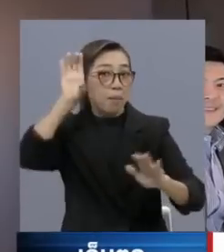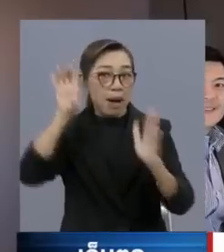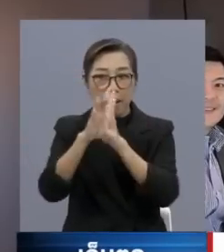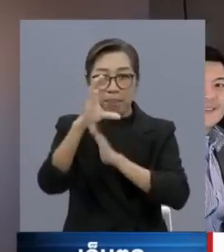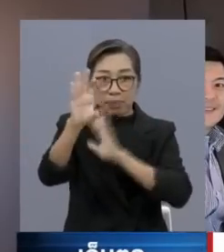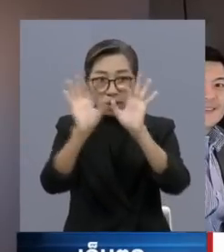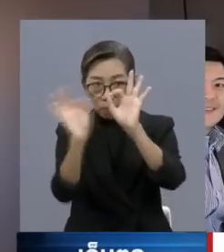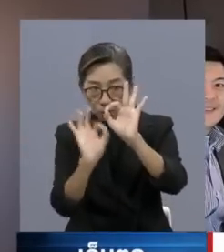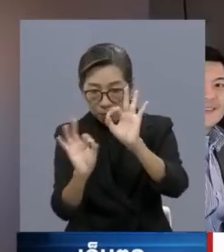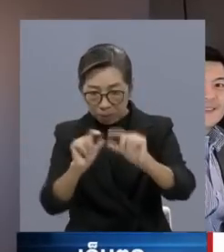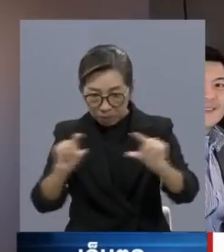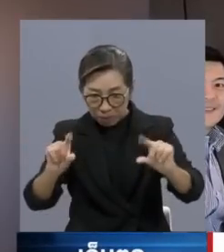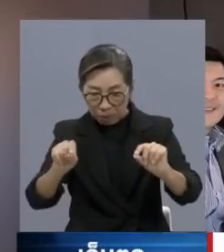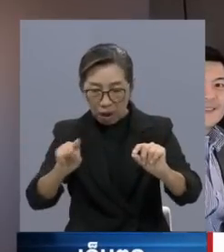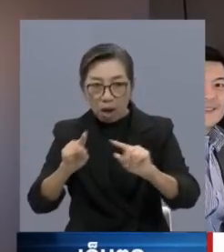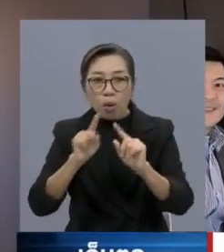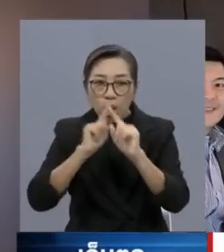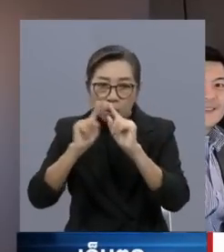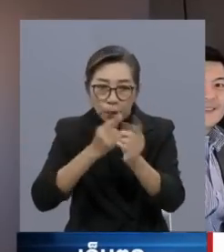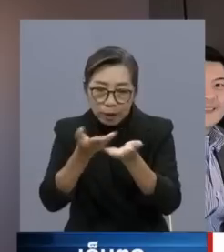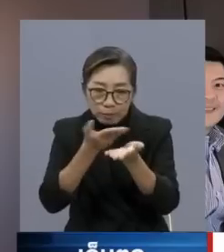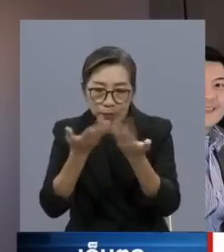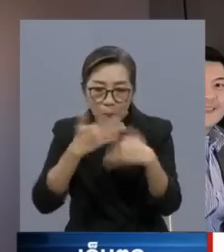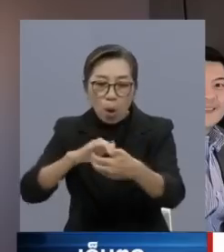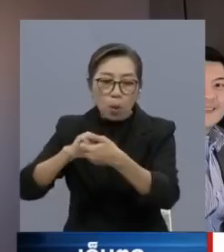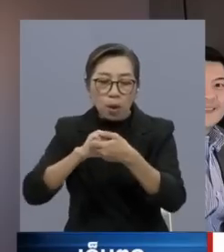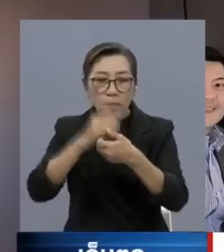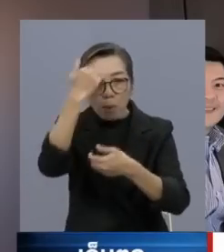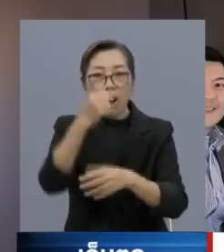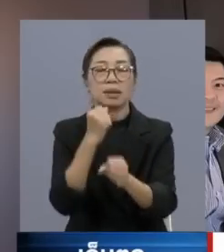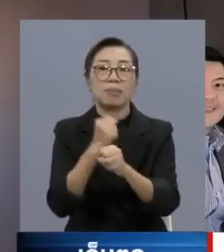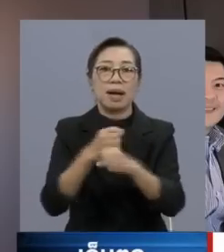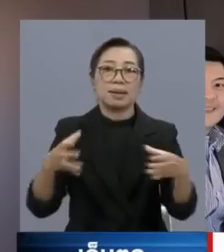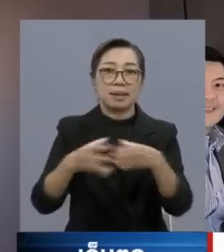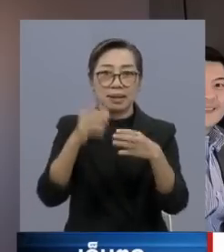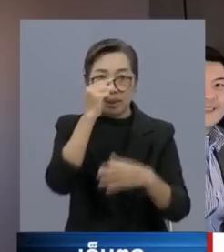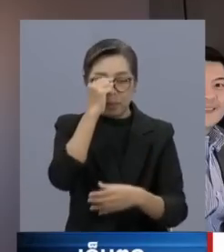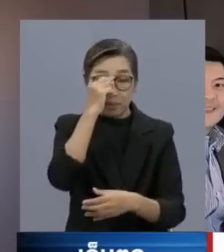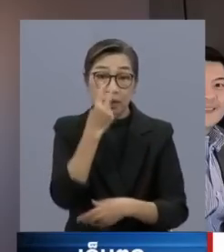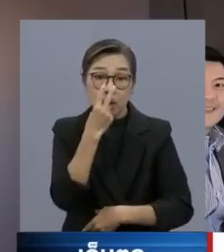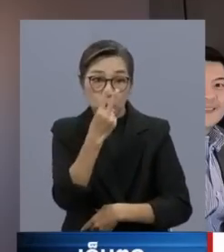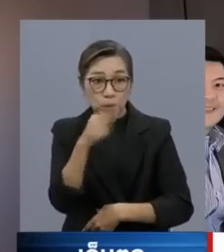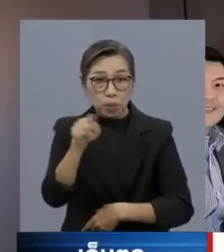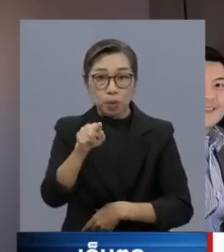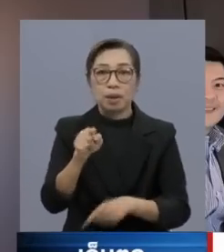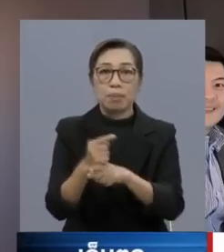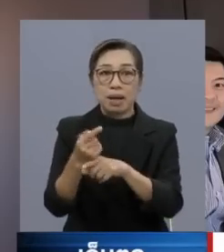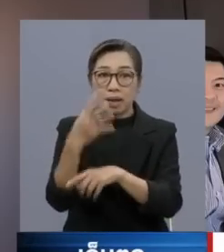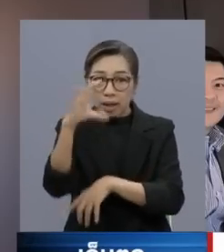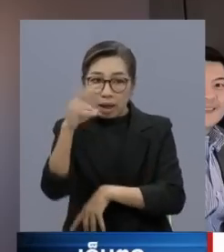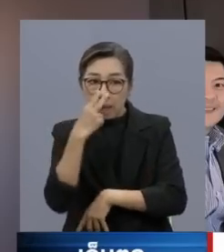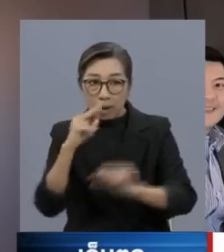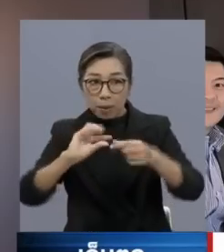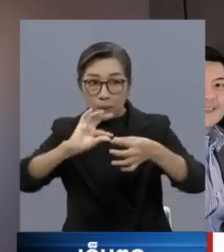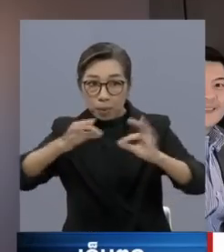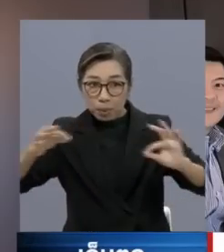ขียนข้อความใต้ภาพว่าหารือร่วมกันเพราะเราทำงานกันเป็นที ม แล้วไปสังเกตไอ้ตรงหน้าจอครับคุณผู้ชมก็เขียนชัด